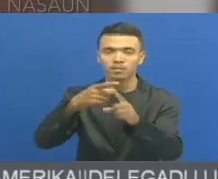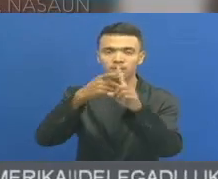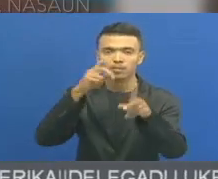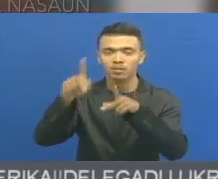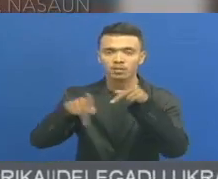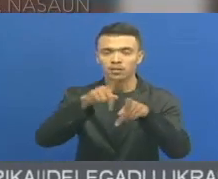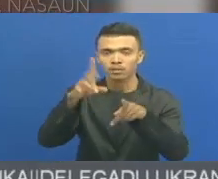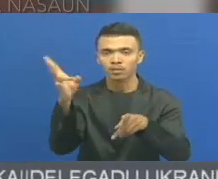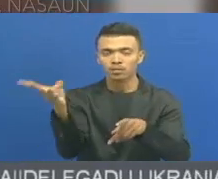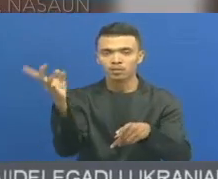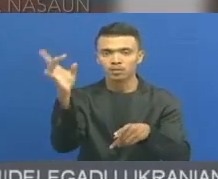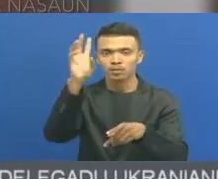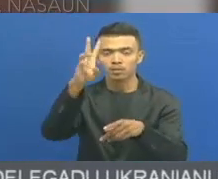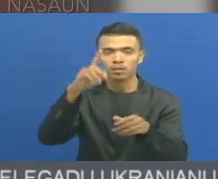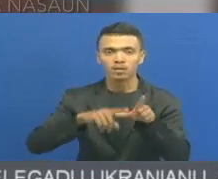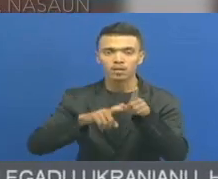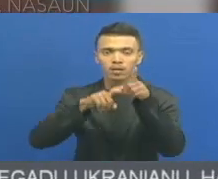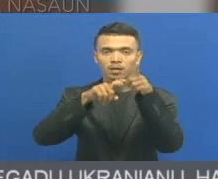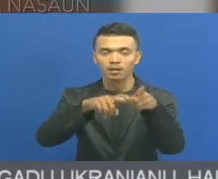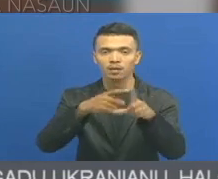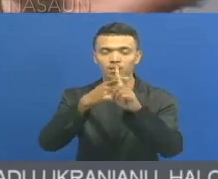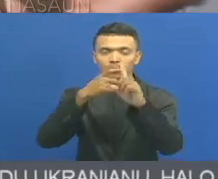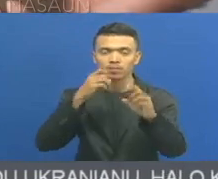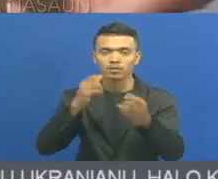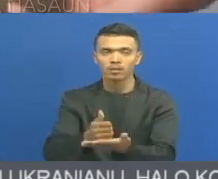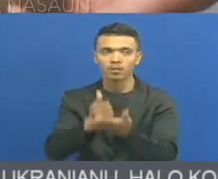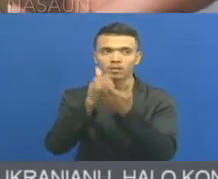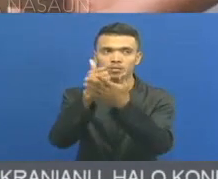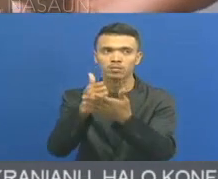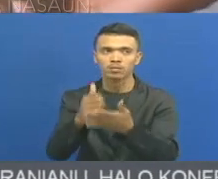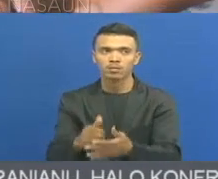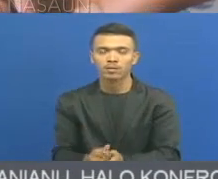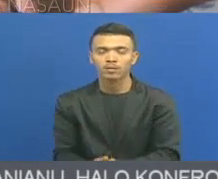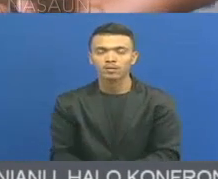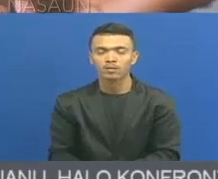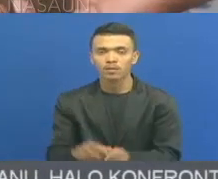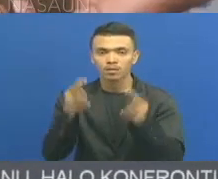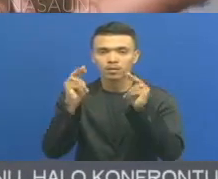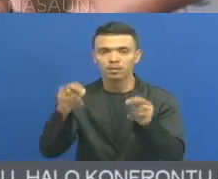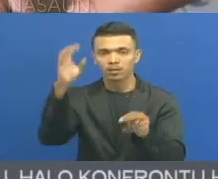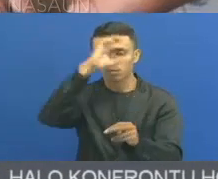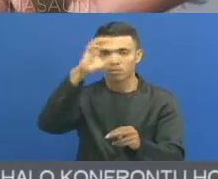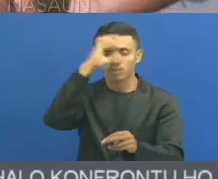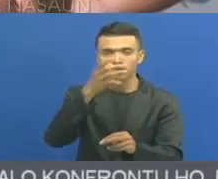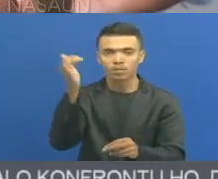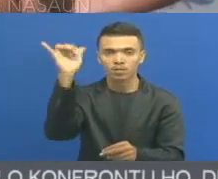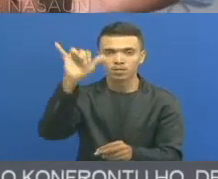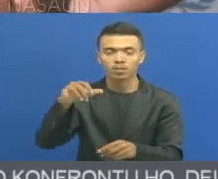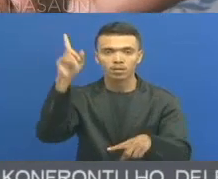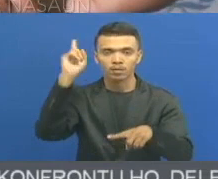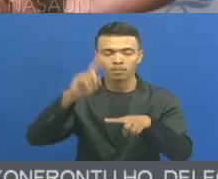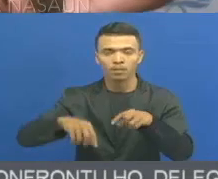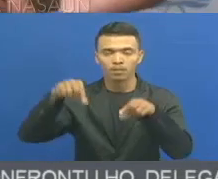paciente hitunulo resene halai se susi tratamento claro bo tira sessão halo mane tem que buka tuir sira atunne sira la bele ba toia